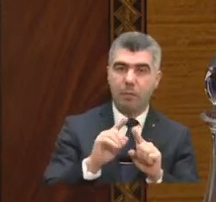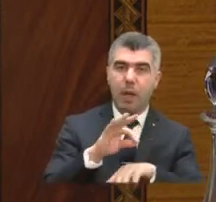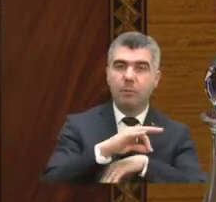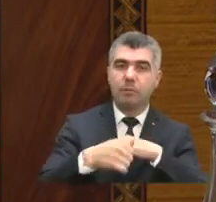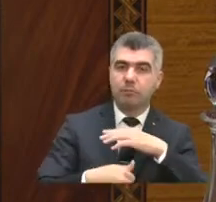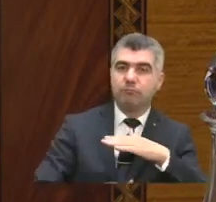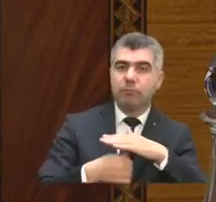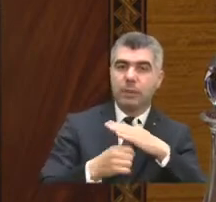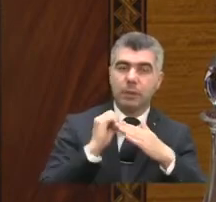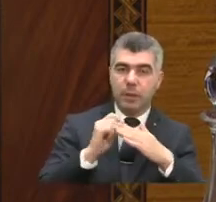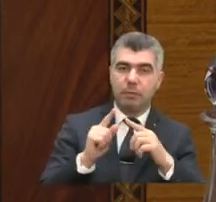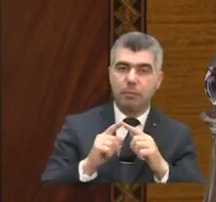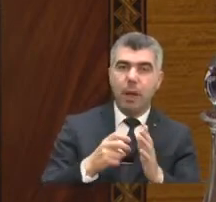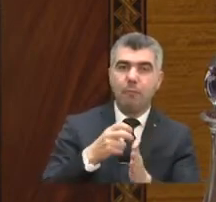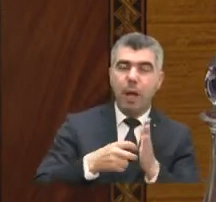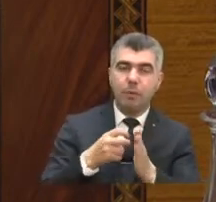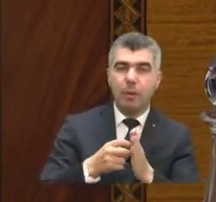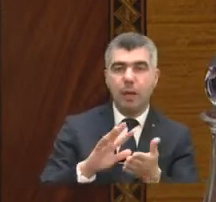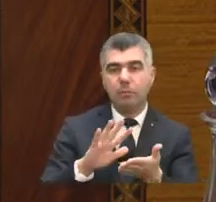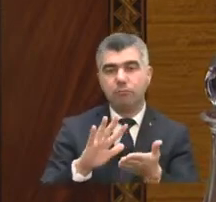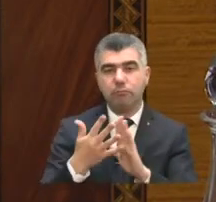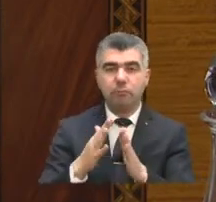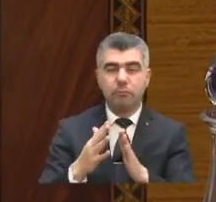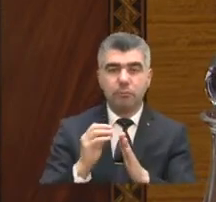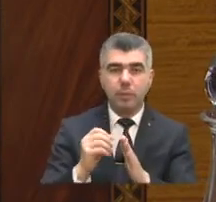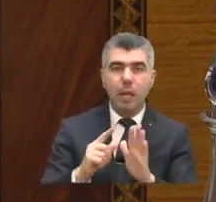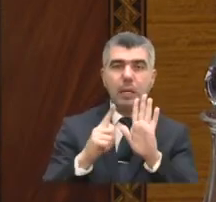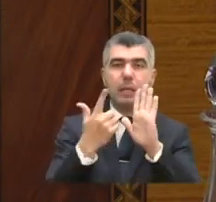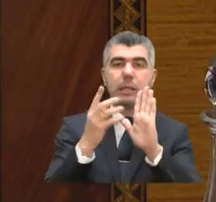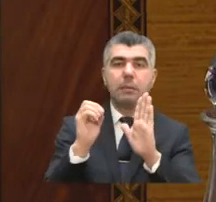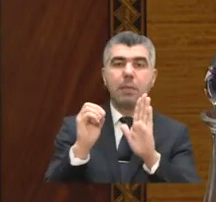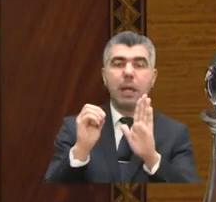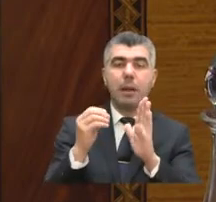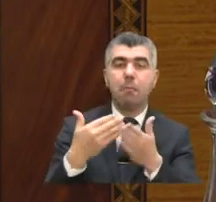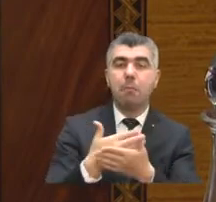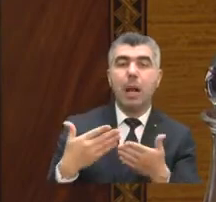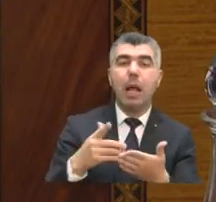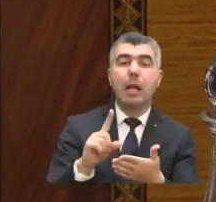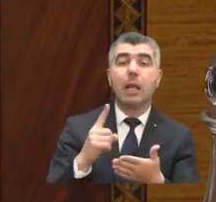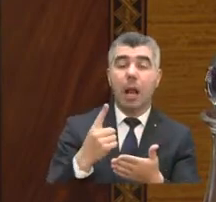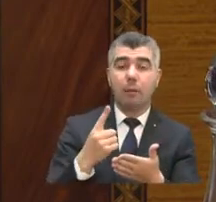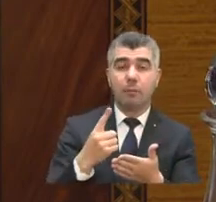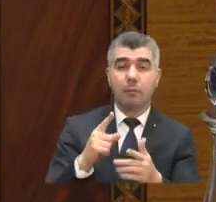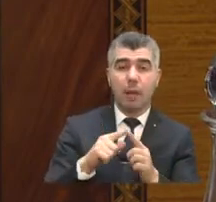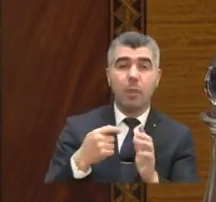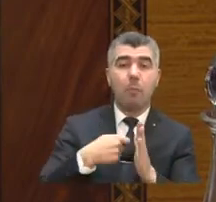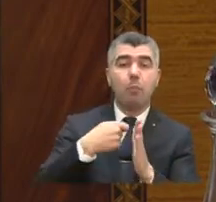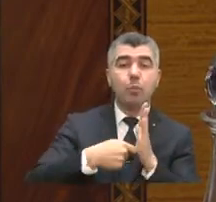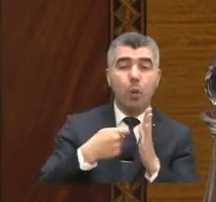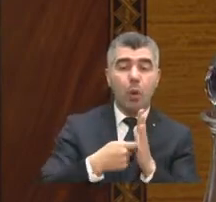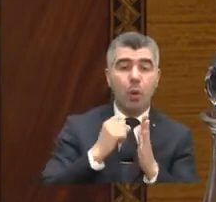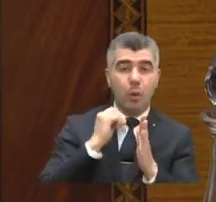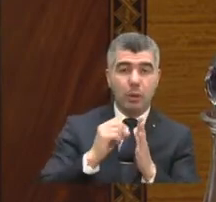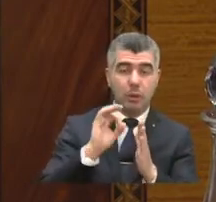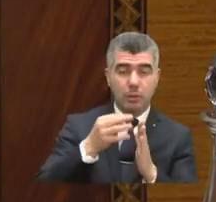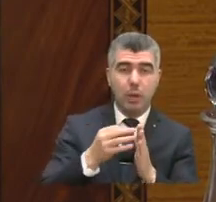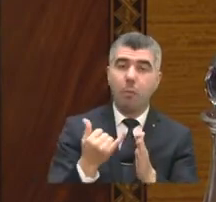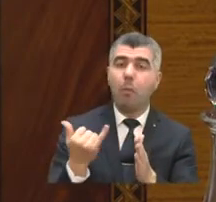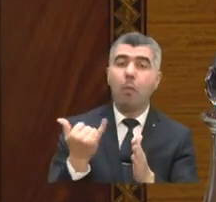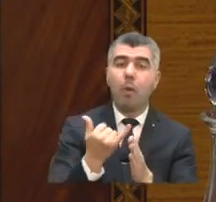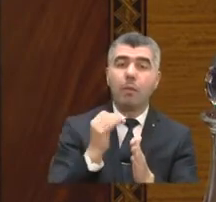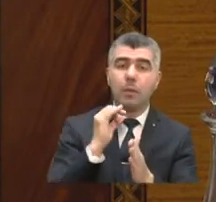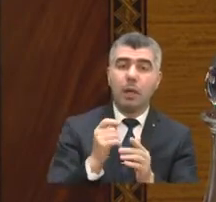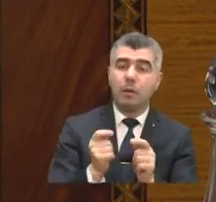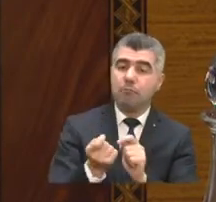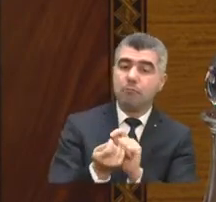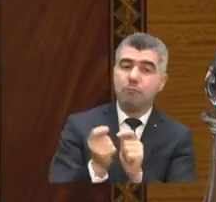الماضيين استثمر ما يناهز 70 مليار درهم، هم مجموعه من المشاريع المهيكله مكنت من تطوير وعصرنه قطاع